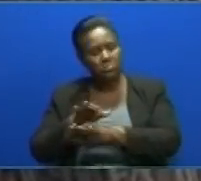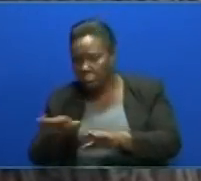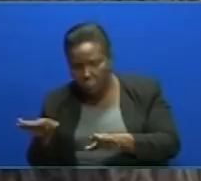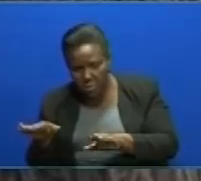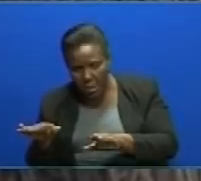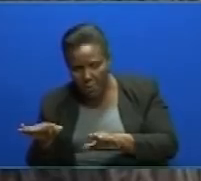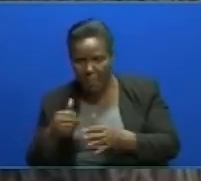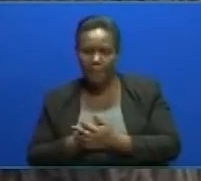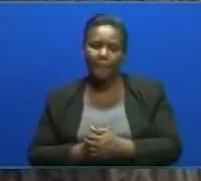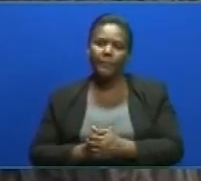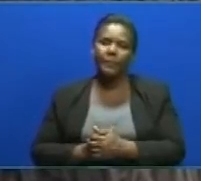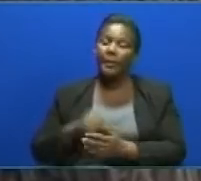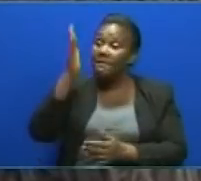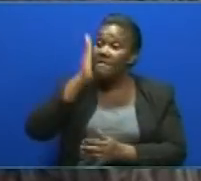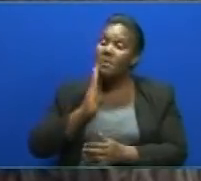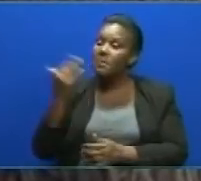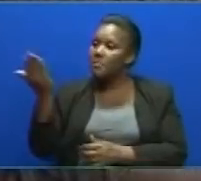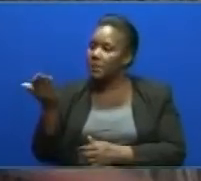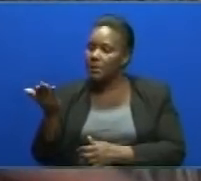Vijana wengine utakuta